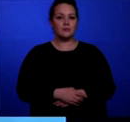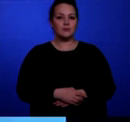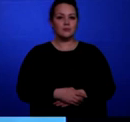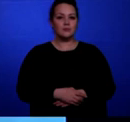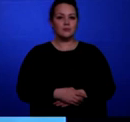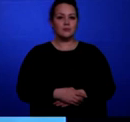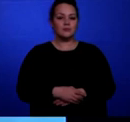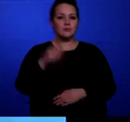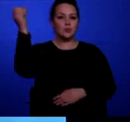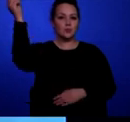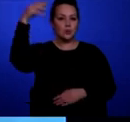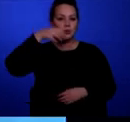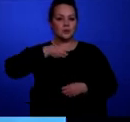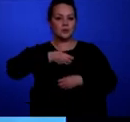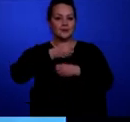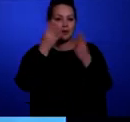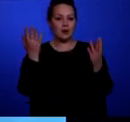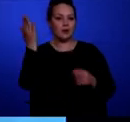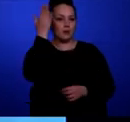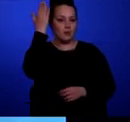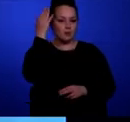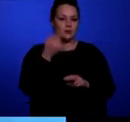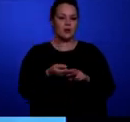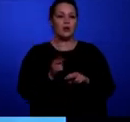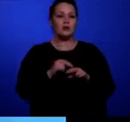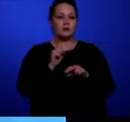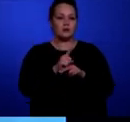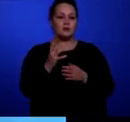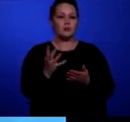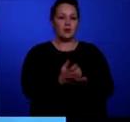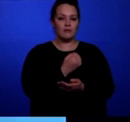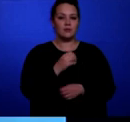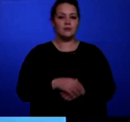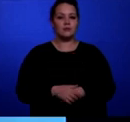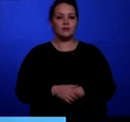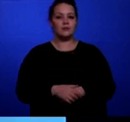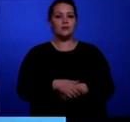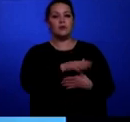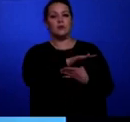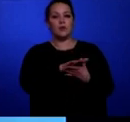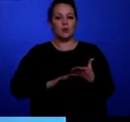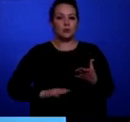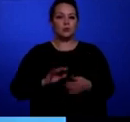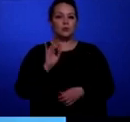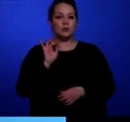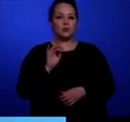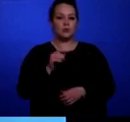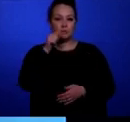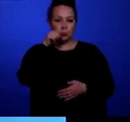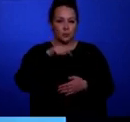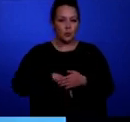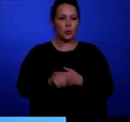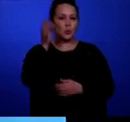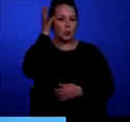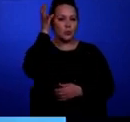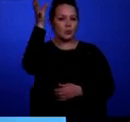Солнце яркое. Молодцы. Вы с этим заданием справились. А теперь продолжим и углубим наши